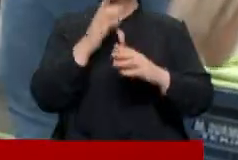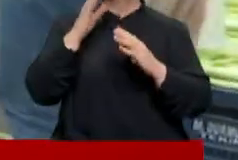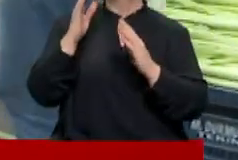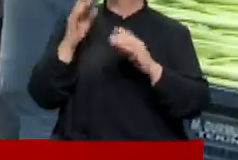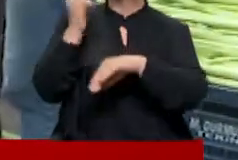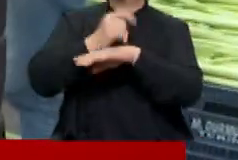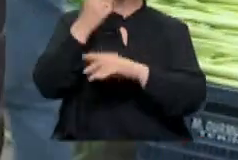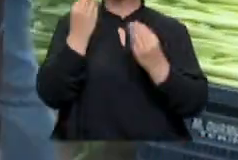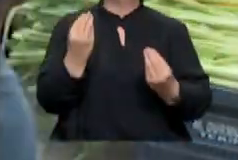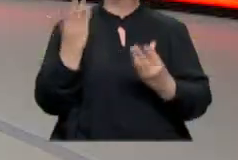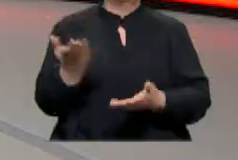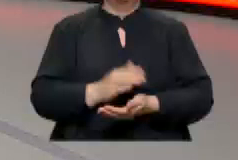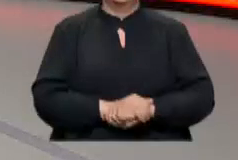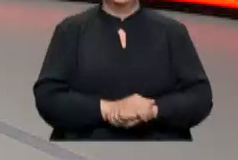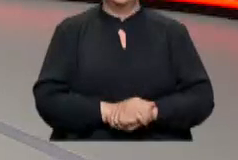iyimser.